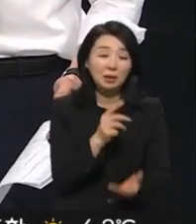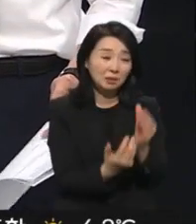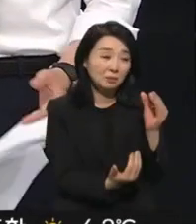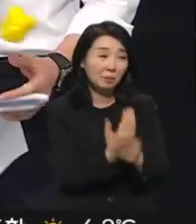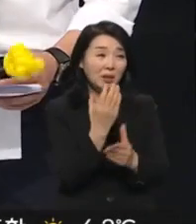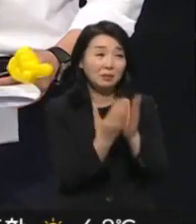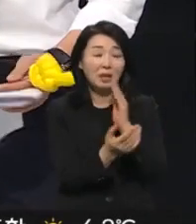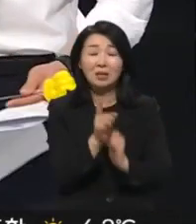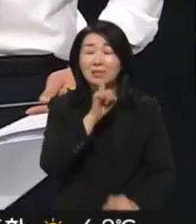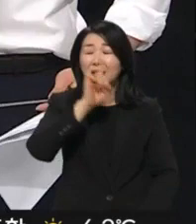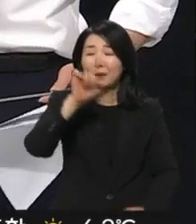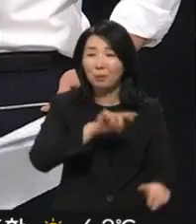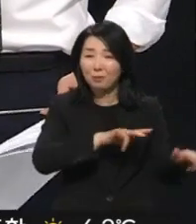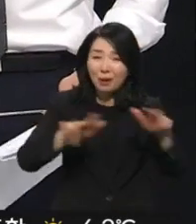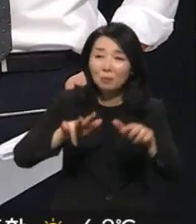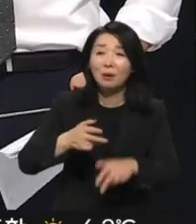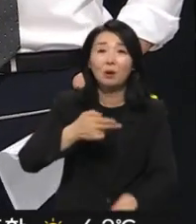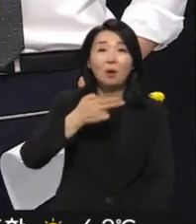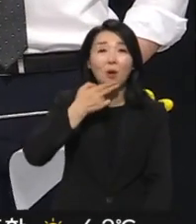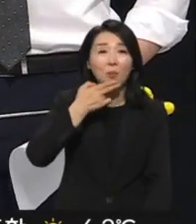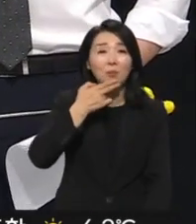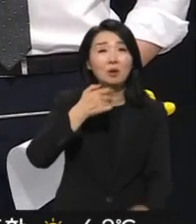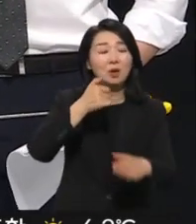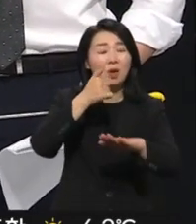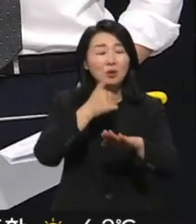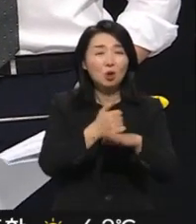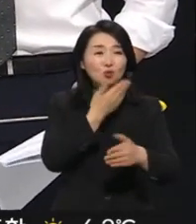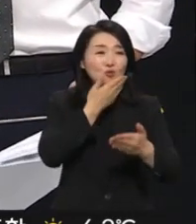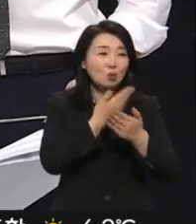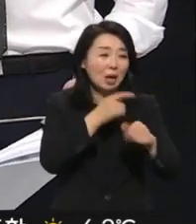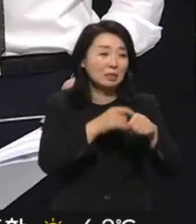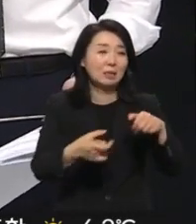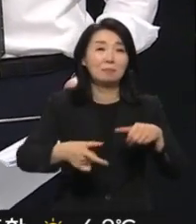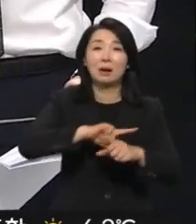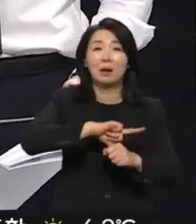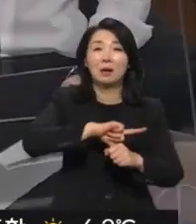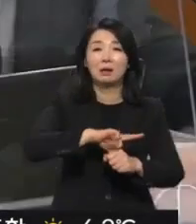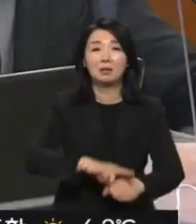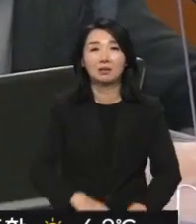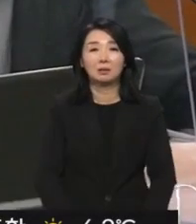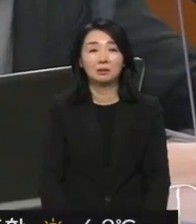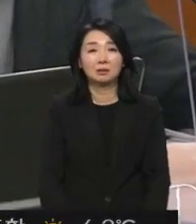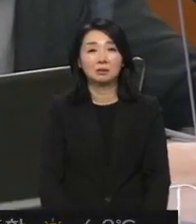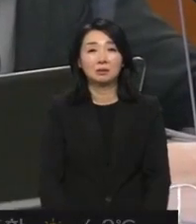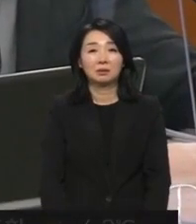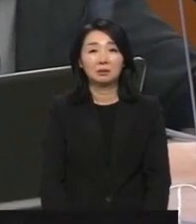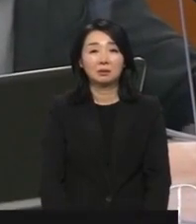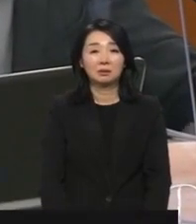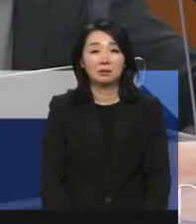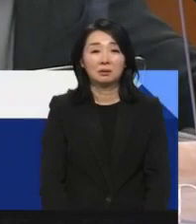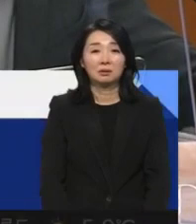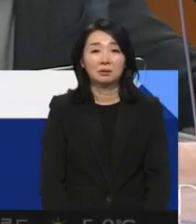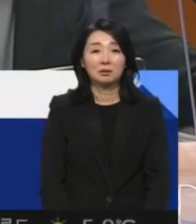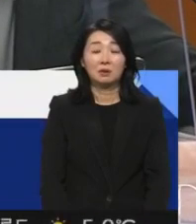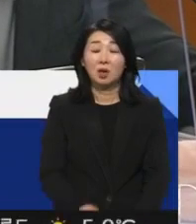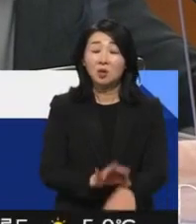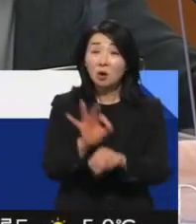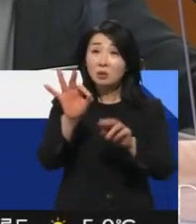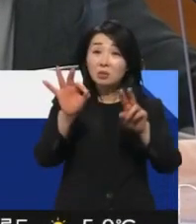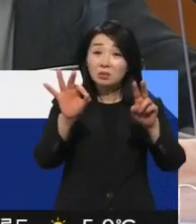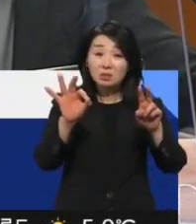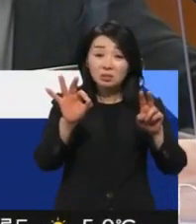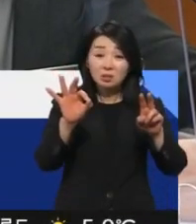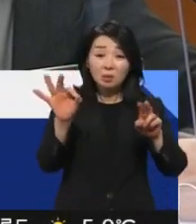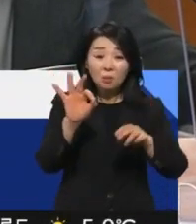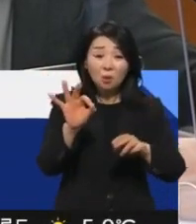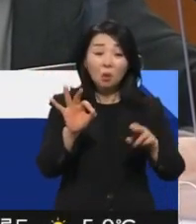보고가 신속하게 이루어지지 않는 바람에 이 골든타임을 놓쳤다고 비판했습니다. 22시 15분에 참사가